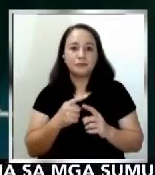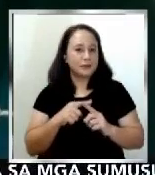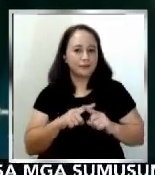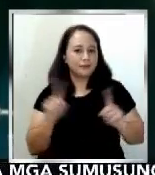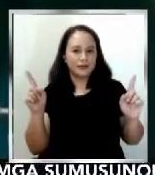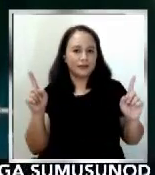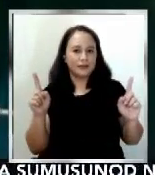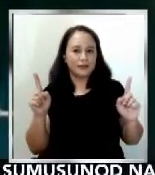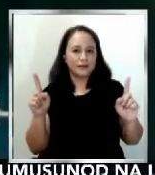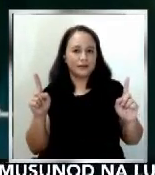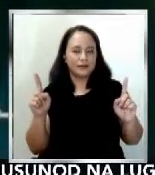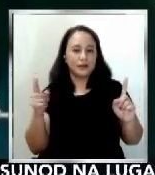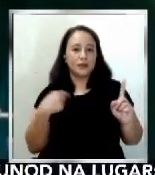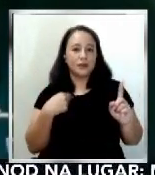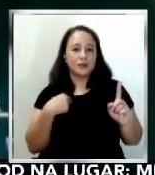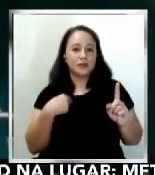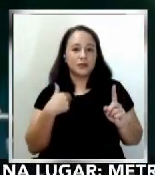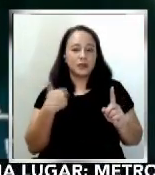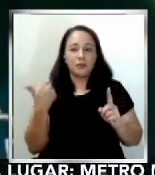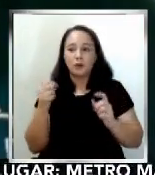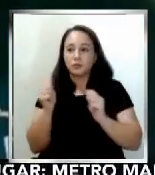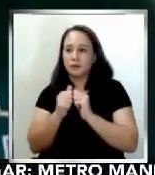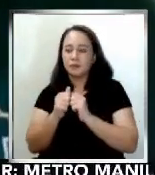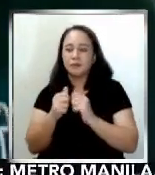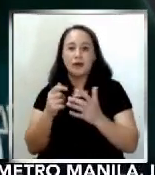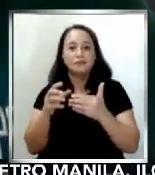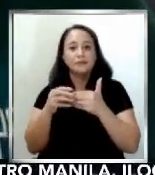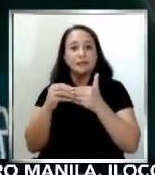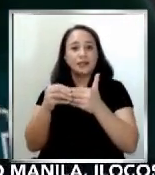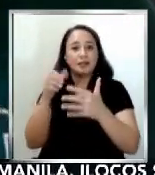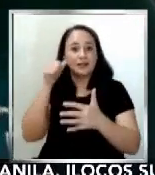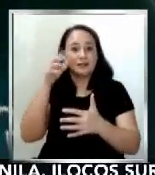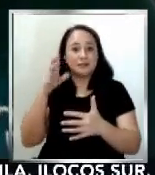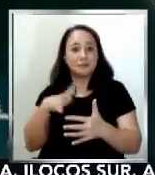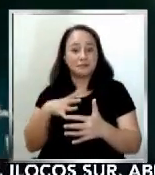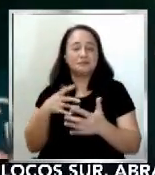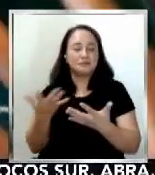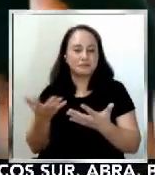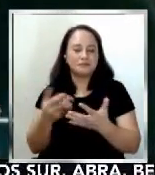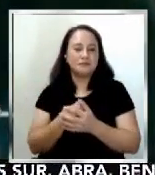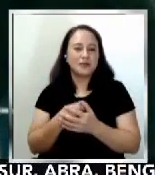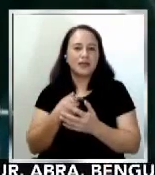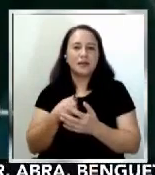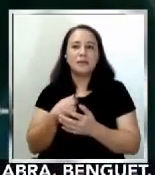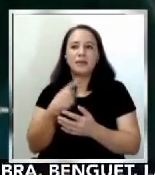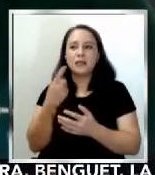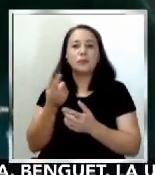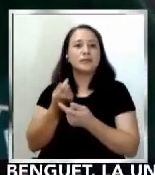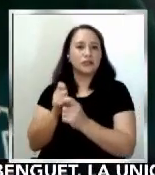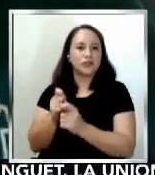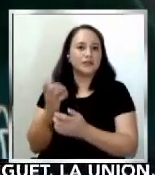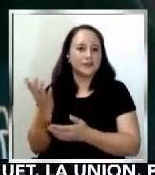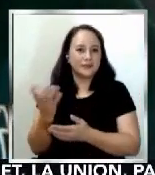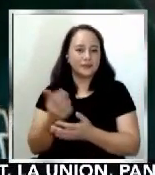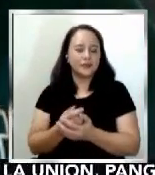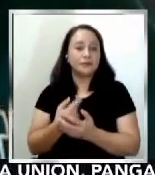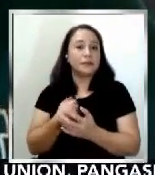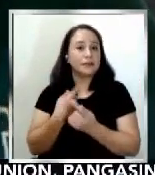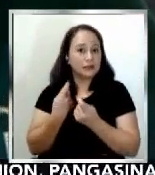sa leading ladies ko, masabi ko na natiwala naman ako. Tiwala ako sa kanila